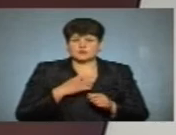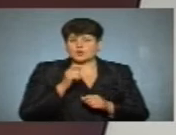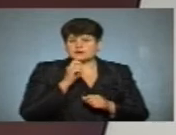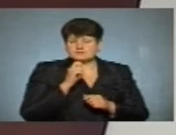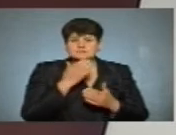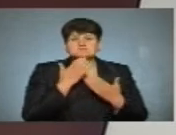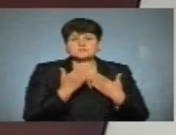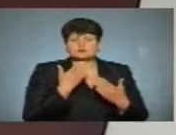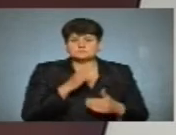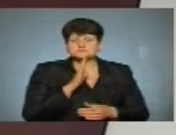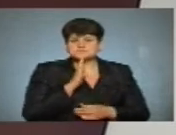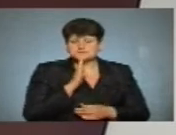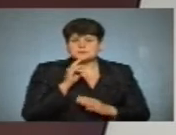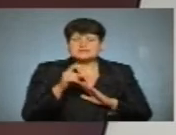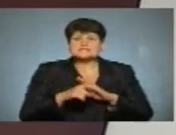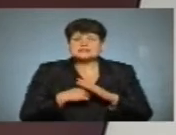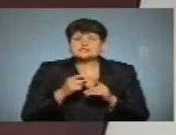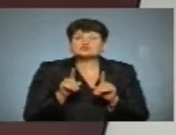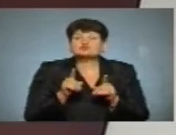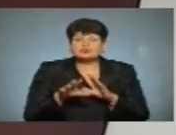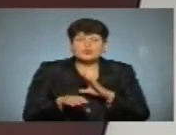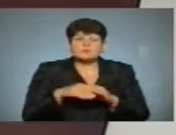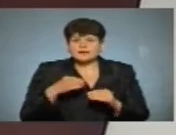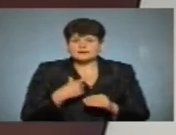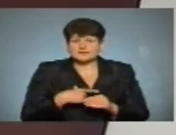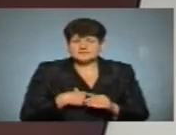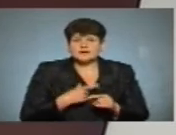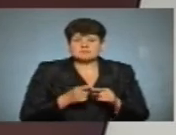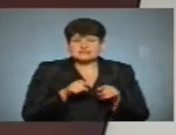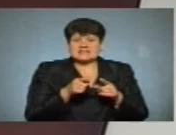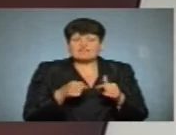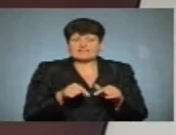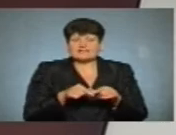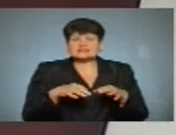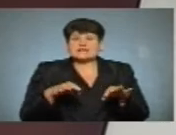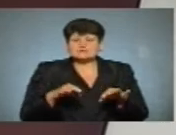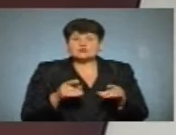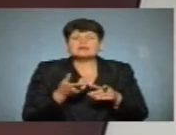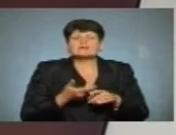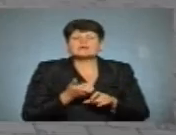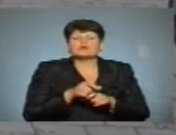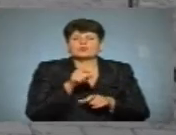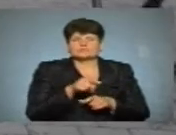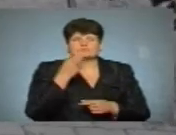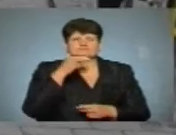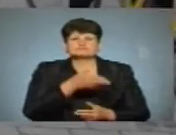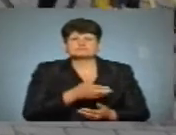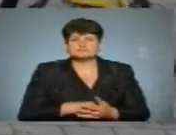поспілкувалася із веломандрівницями, щоб дізнатися, чому обрали для себе такий вид транспорту та які його переваги.